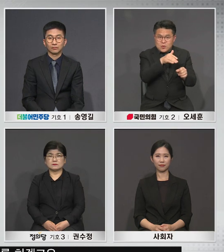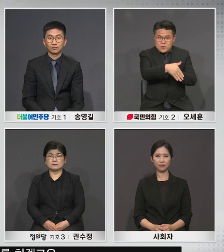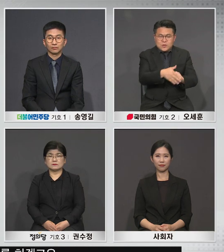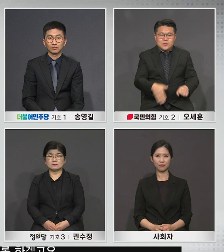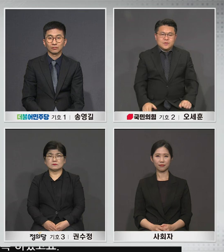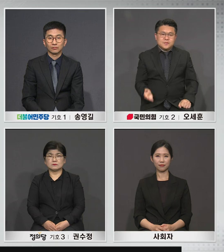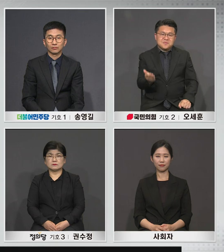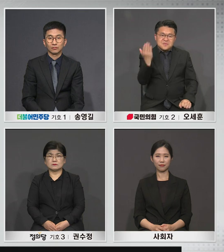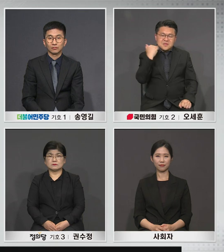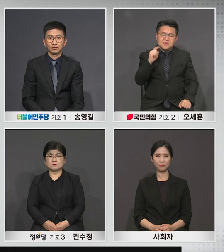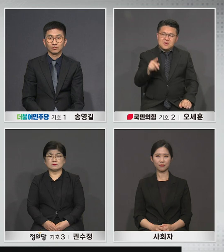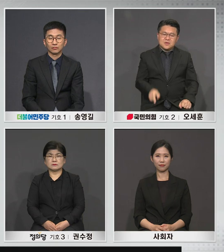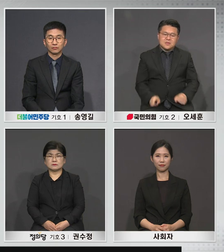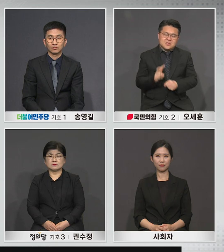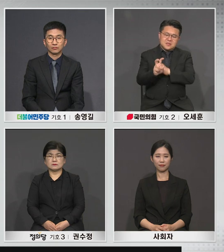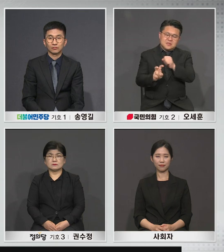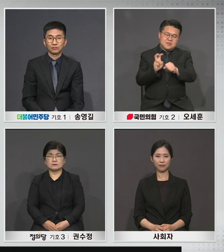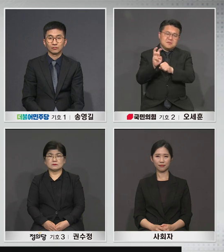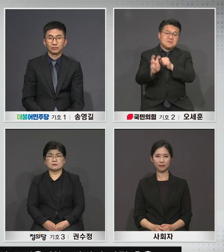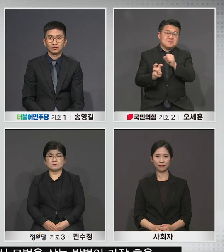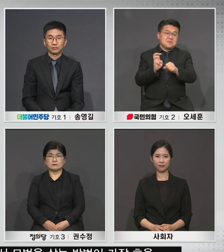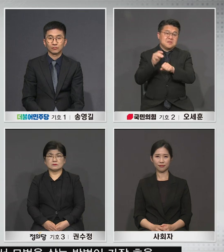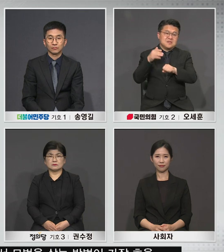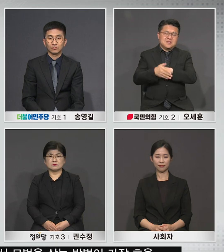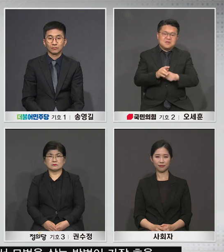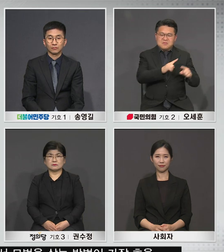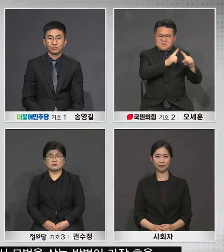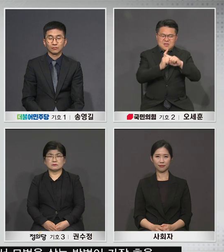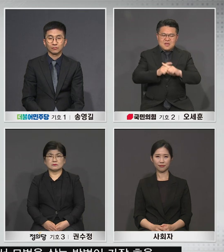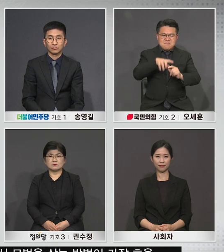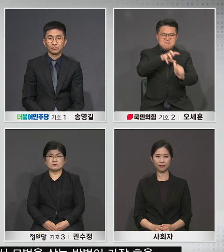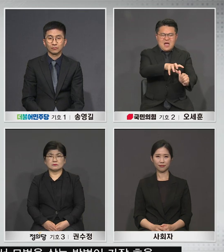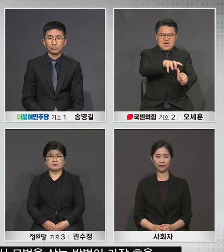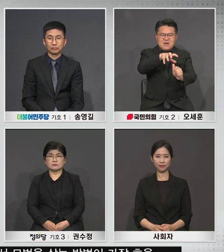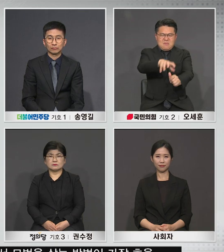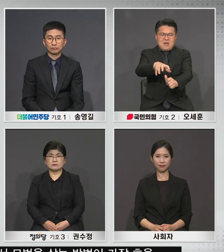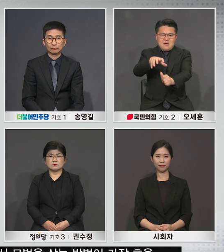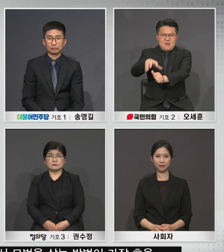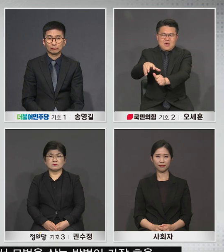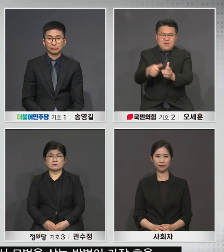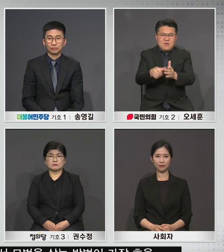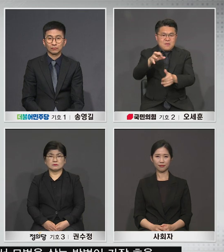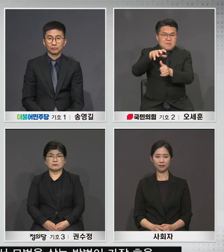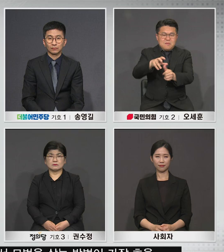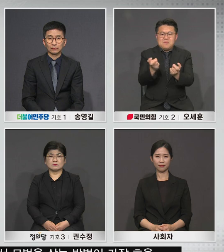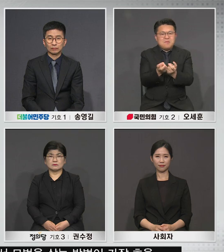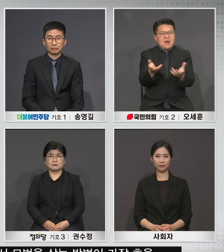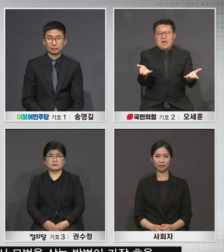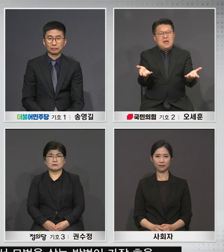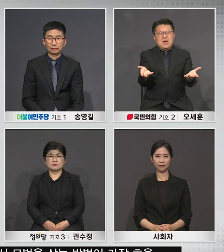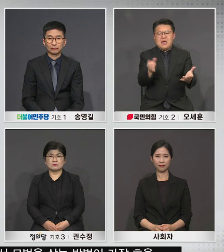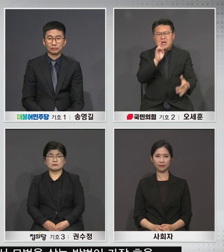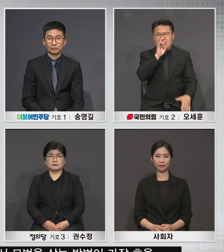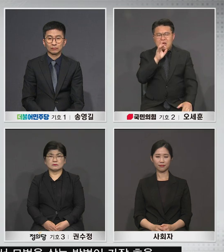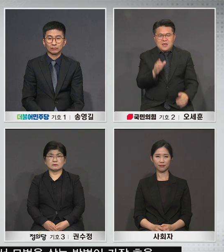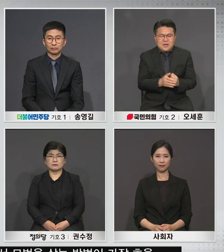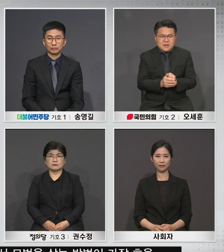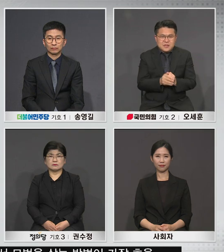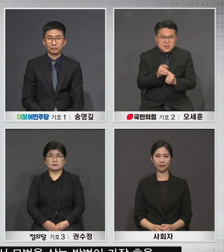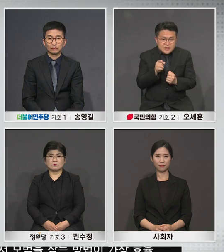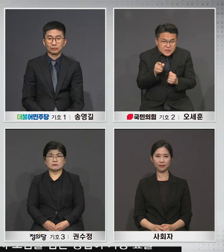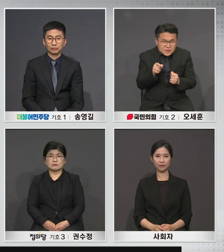20, 30년 전처럼 규제 행정을 통해서 억지로 물가를 잡을 수 있는 방법이 이제는 없기 때문에 이런